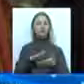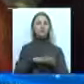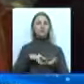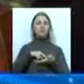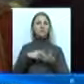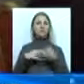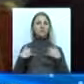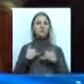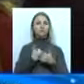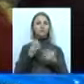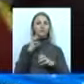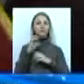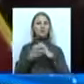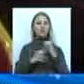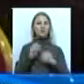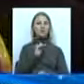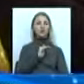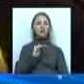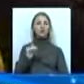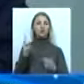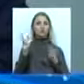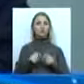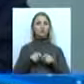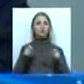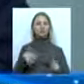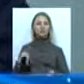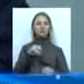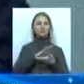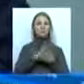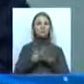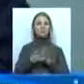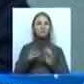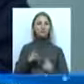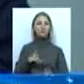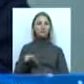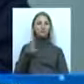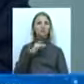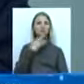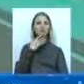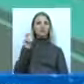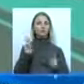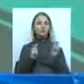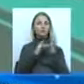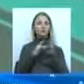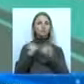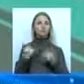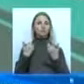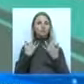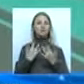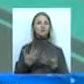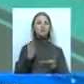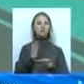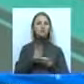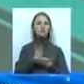әлемдік деңгей дәрежесі берілмек. Әлбетте, алыс-жақын шетелдік туристерді тарту үшін оларға бар жағдайды жасау қажет ақ. Демек, көрсетілген қызмет